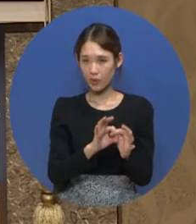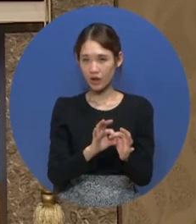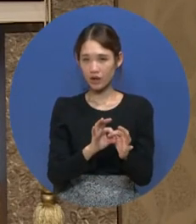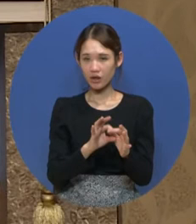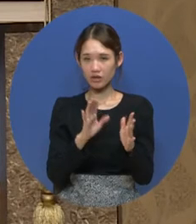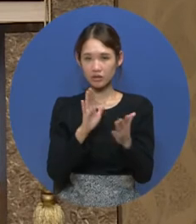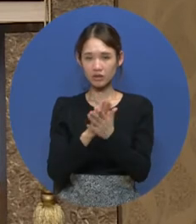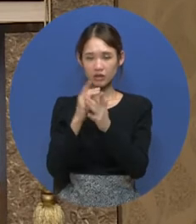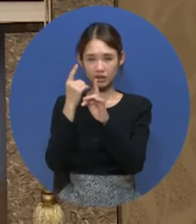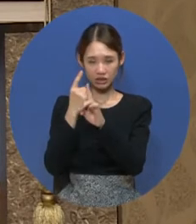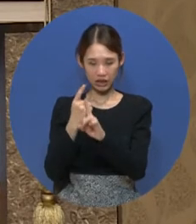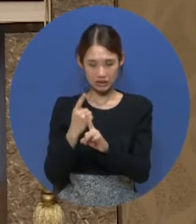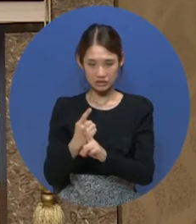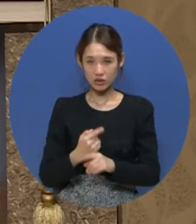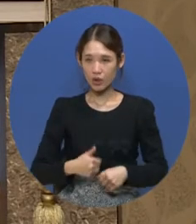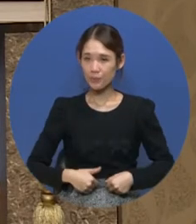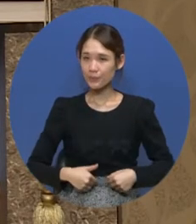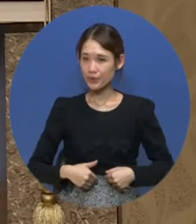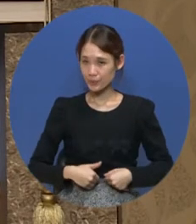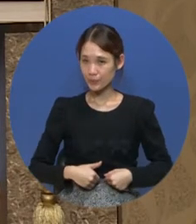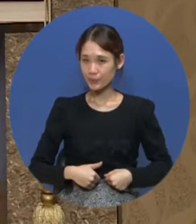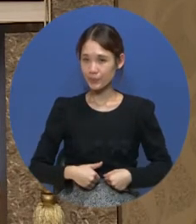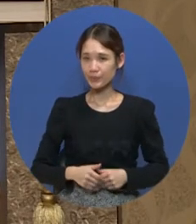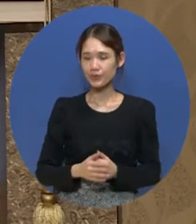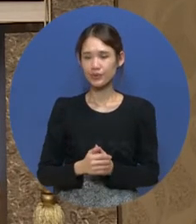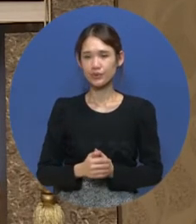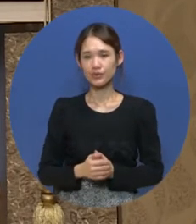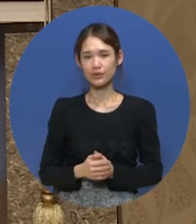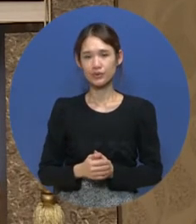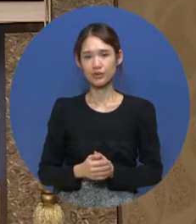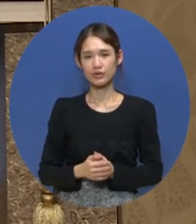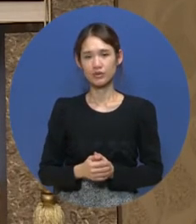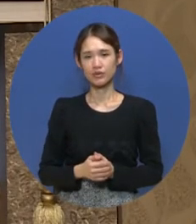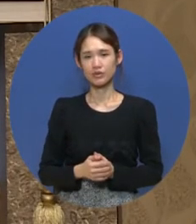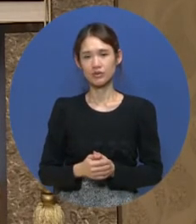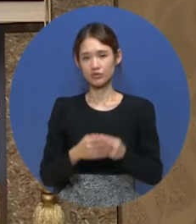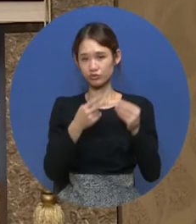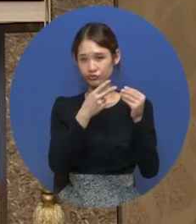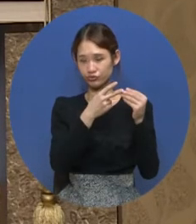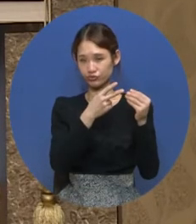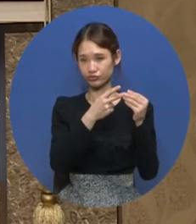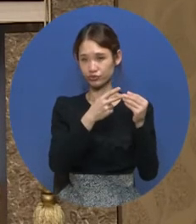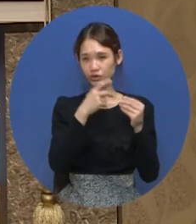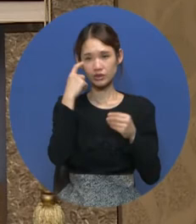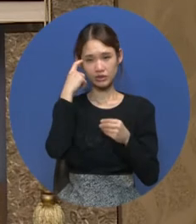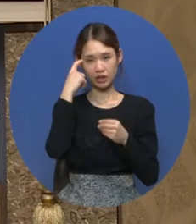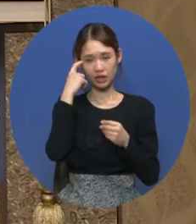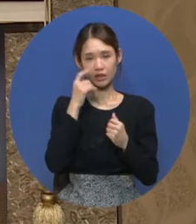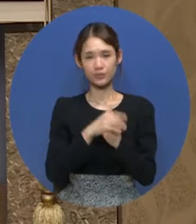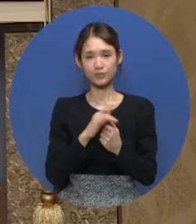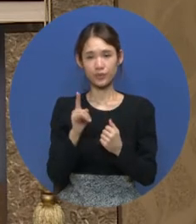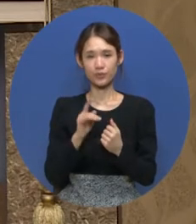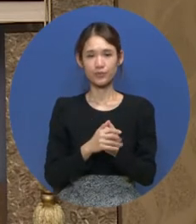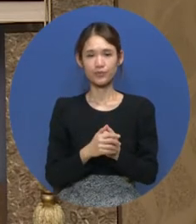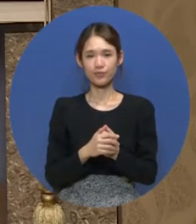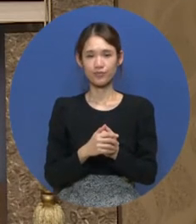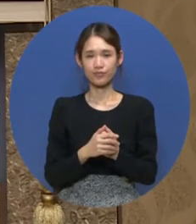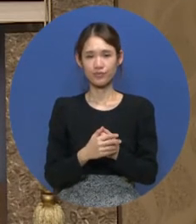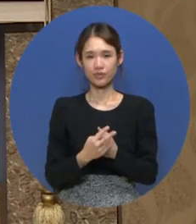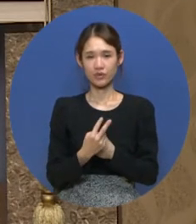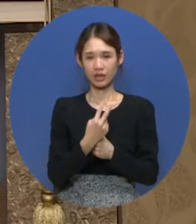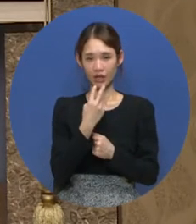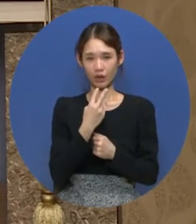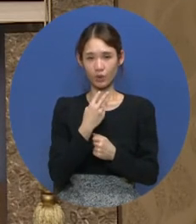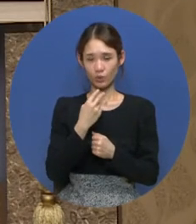개선해 될 추억에 대한 부분들은 개선 해야 되고 될 부분이라고 생각을 하고 두 번째로 우리가 생각하고 있는 것들의 하나가 으